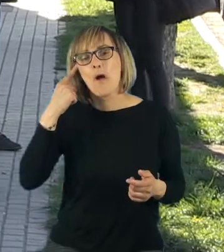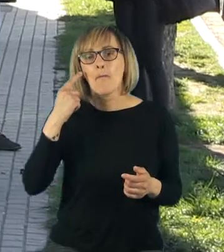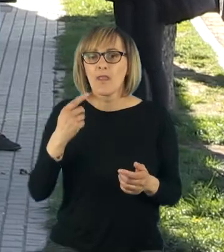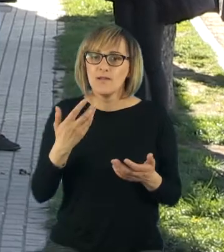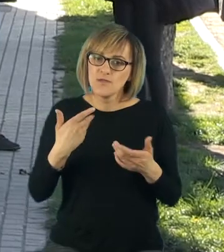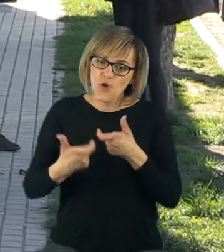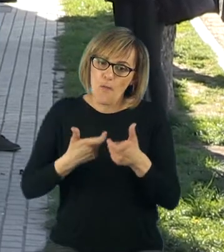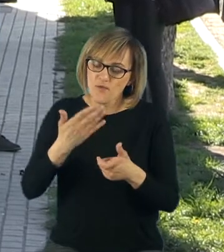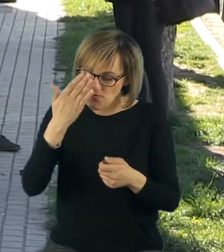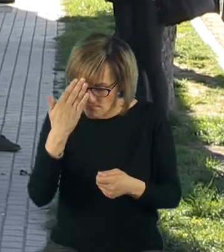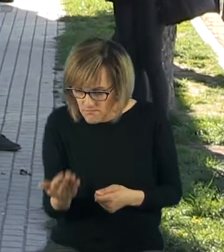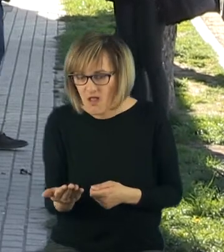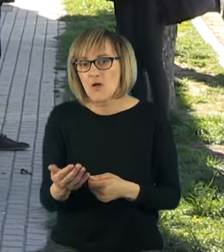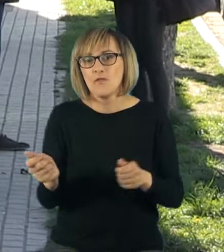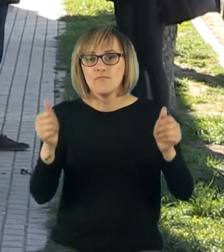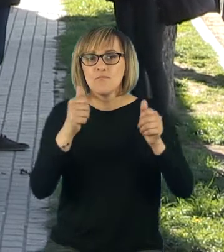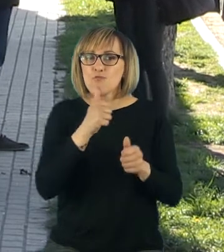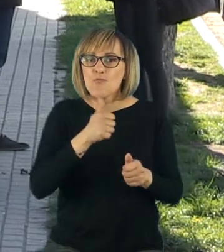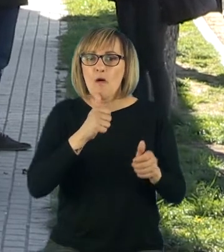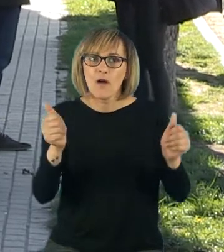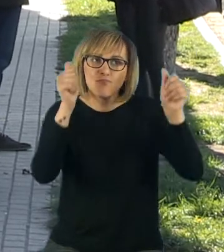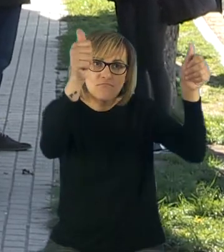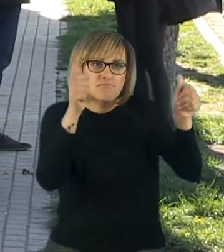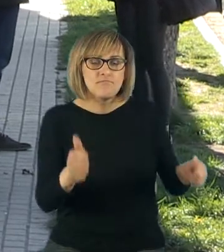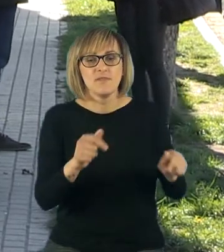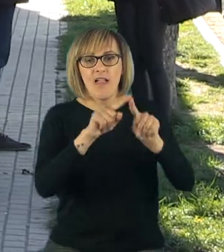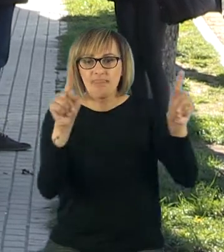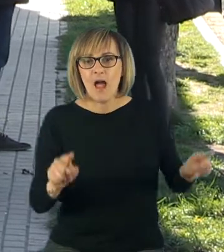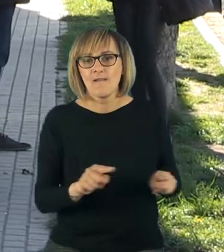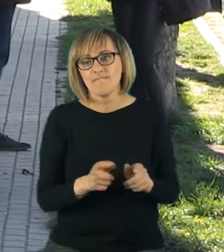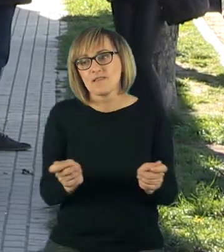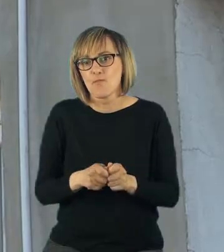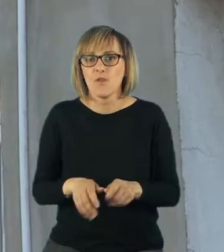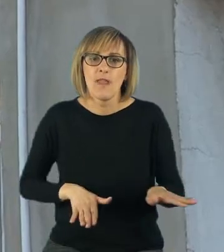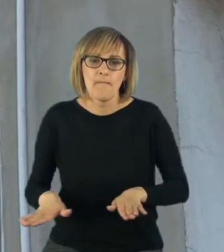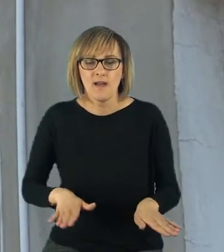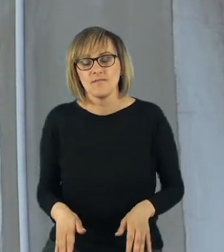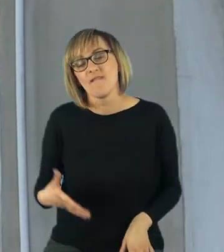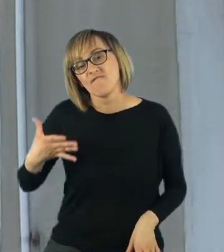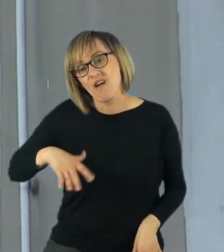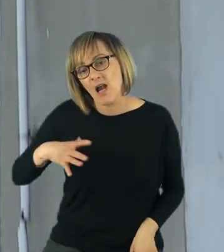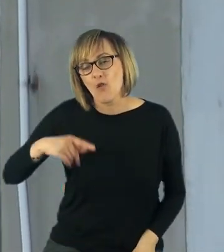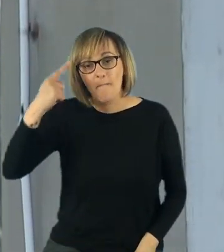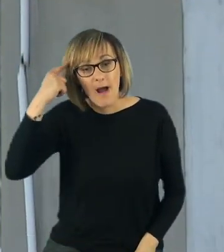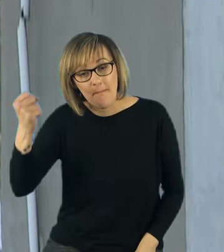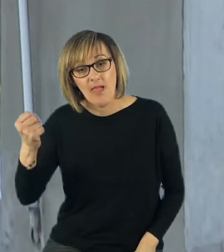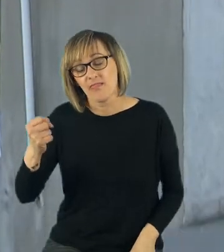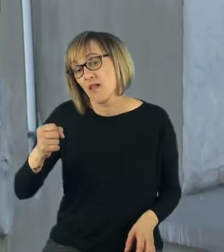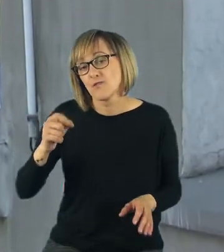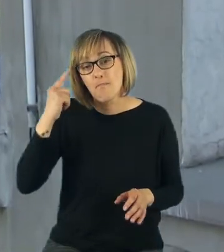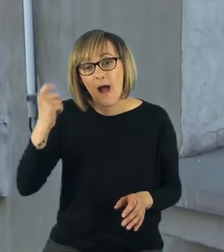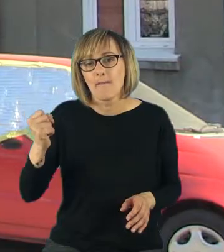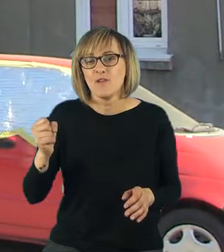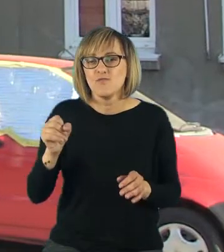gest uczynić i próbować uczcić to miejsce wspólnie. Warto uczcić pamięć żołnierzy Armii Krajowej,